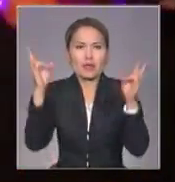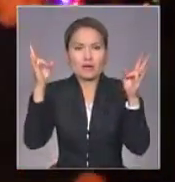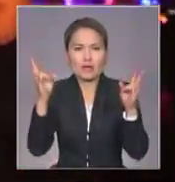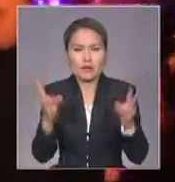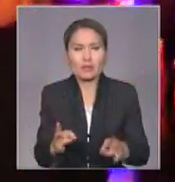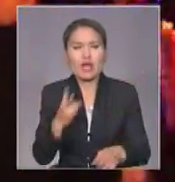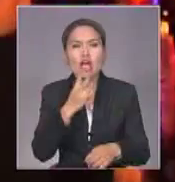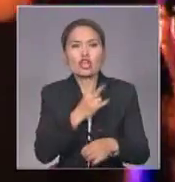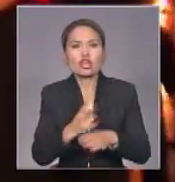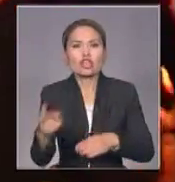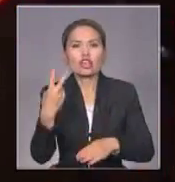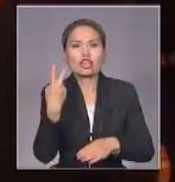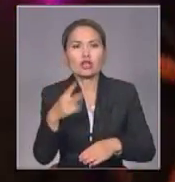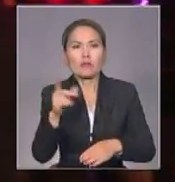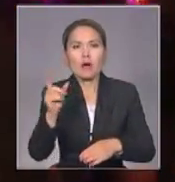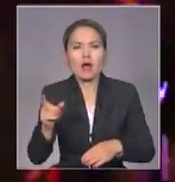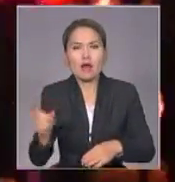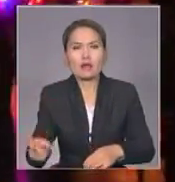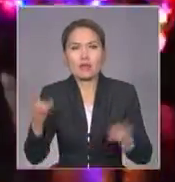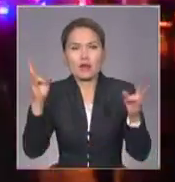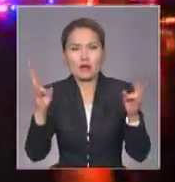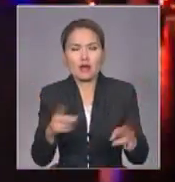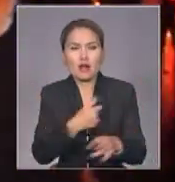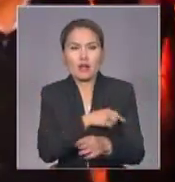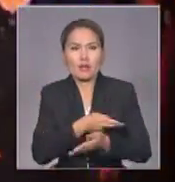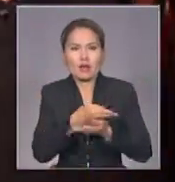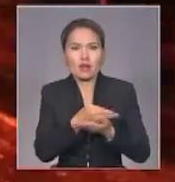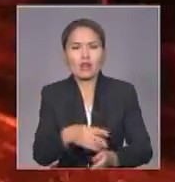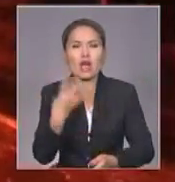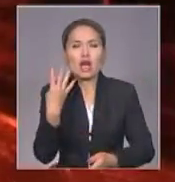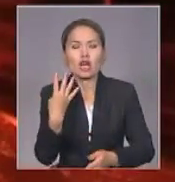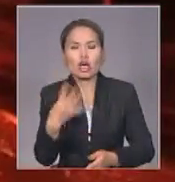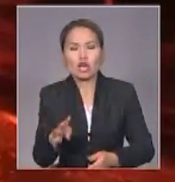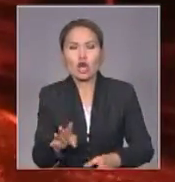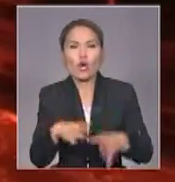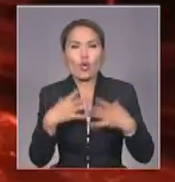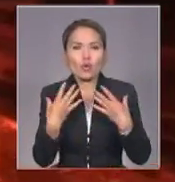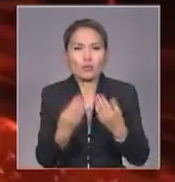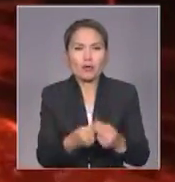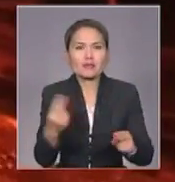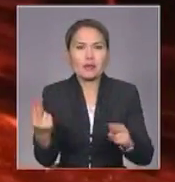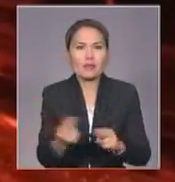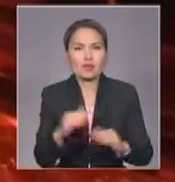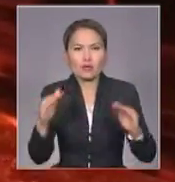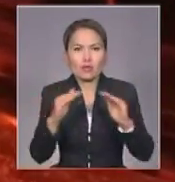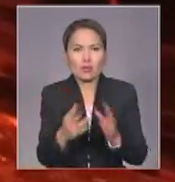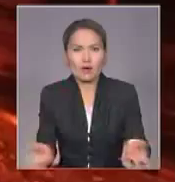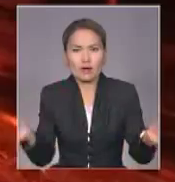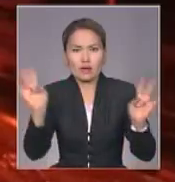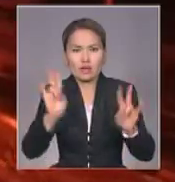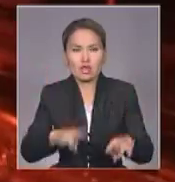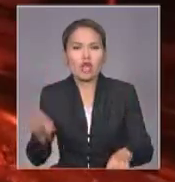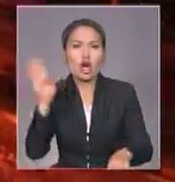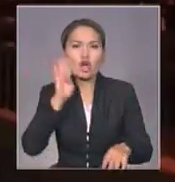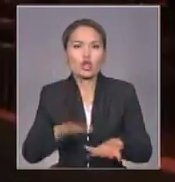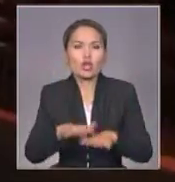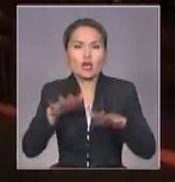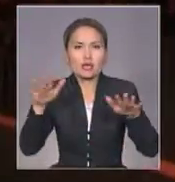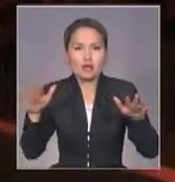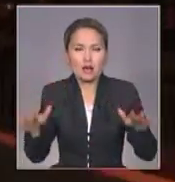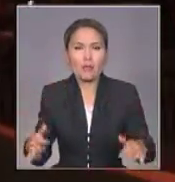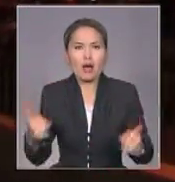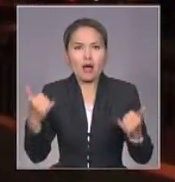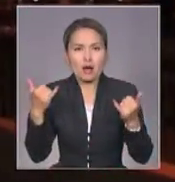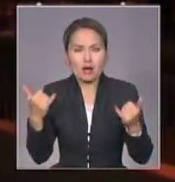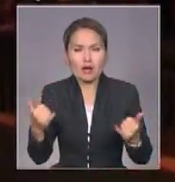апат салдарынан 20 адам зардап шексе, 40 отбасы баспанасыз қалған. Ел премьер-министрінің жарлығы бойынша су тасқыны салдарын жойып,